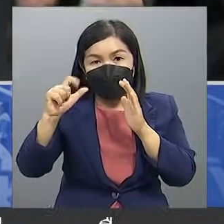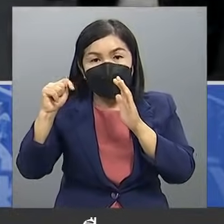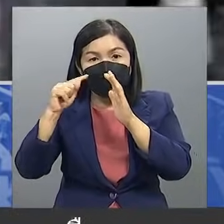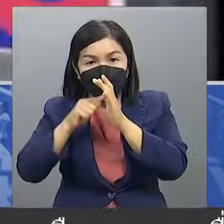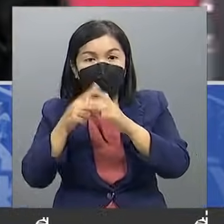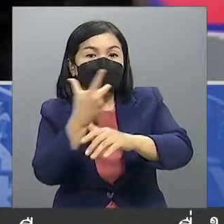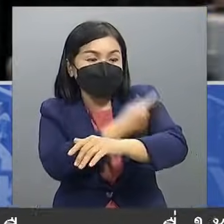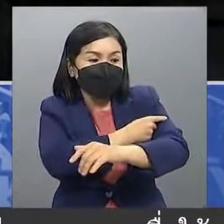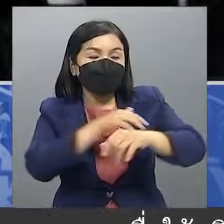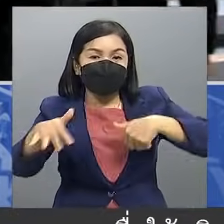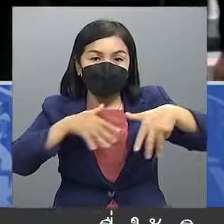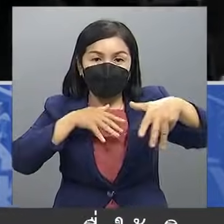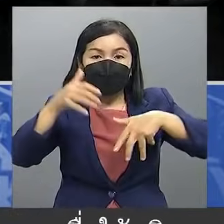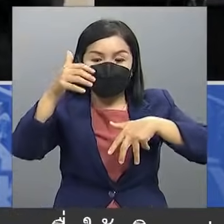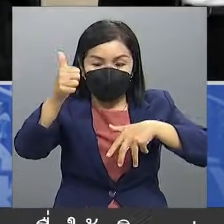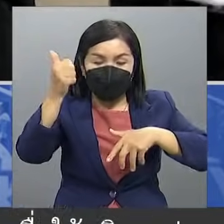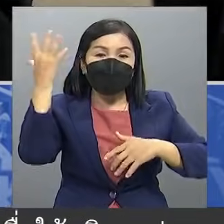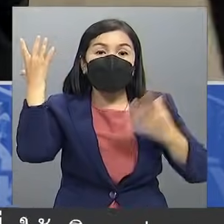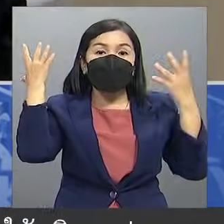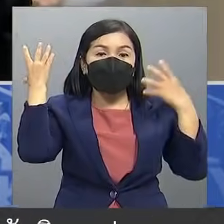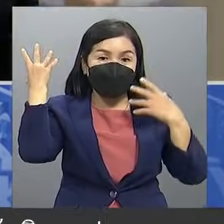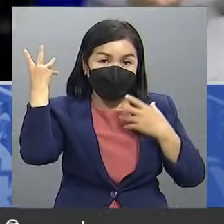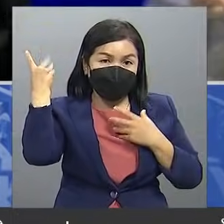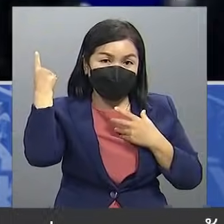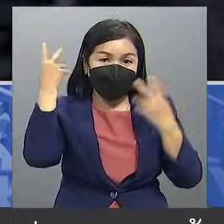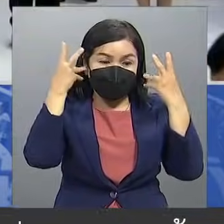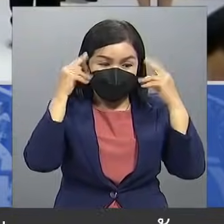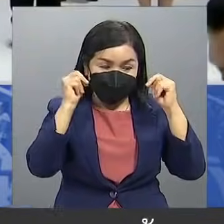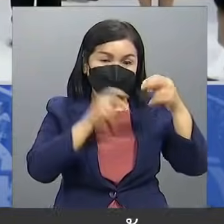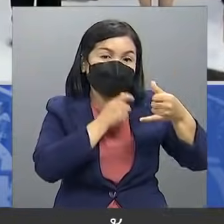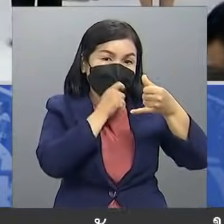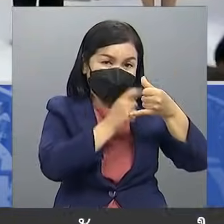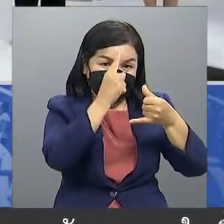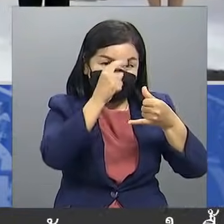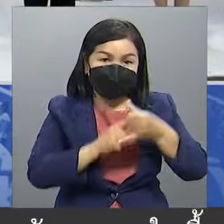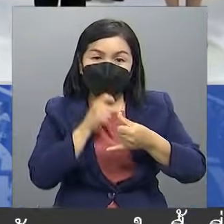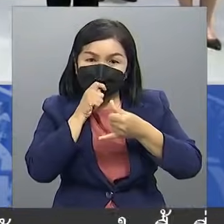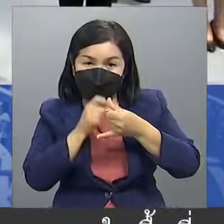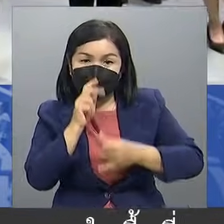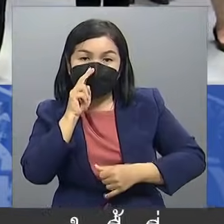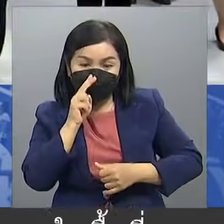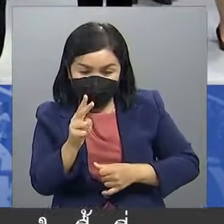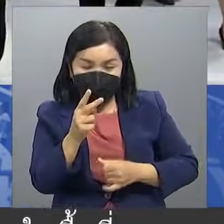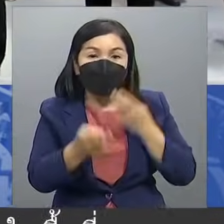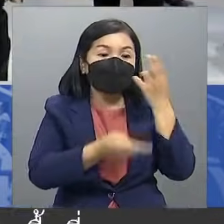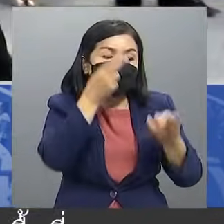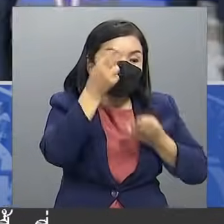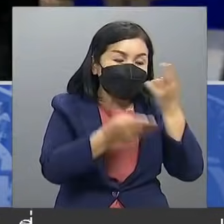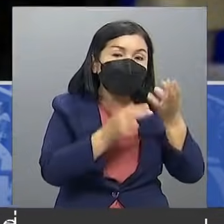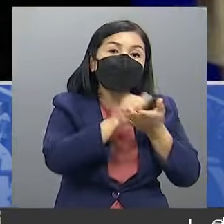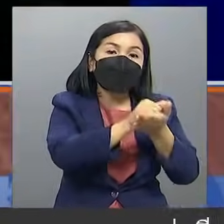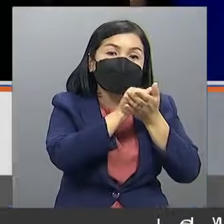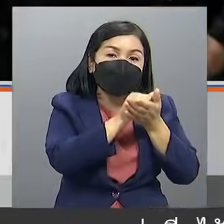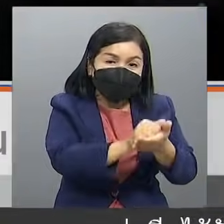เมื่อวานนี้นายกรัฐมนตรีให้สัมภาษณ์2ครั้งนะครับและระหว่างตรวจเยี่ยมสถานที่บริการฉีดวัคซีนนอกโรงพยาบ